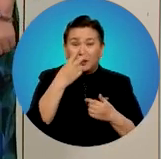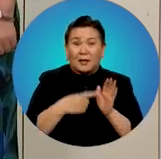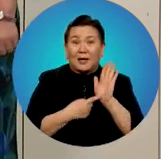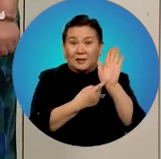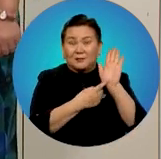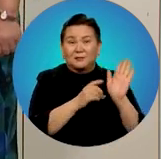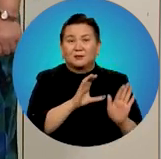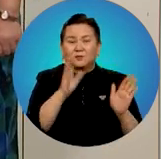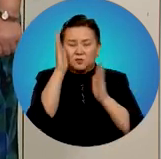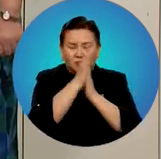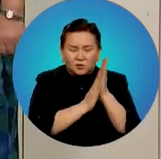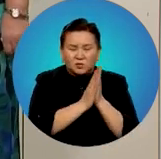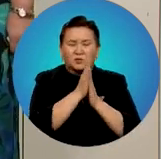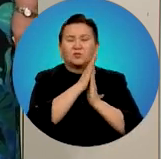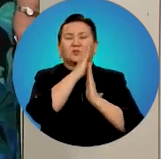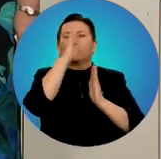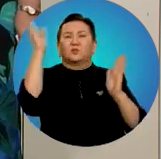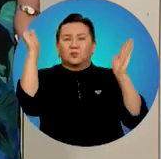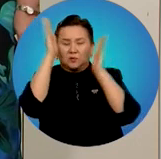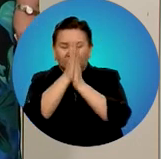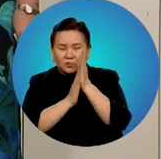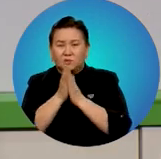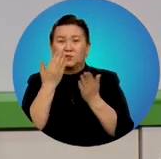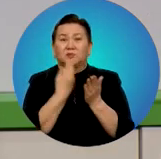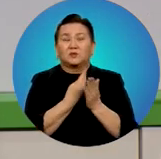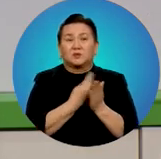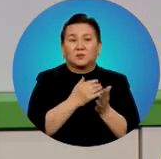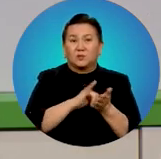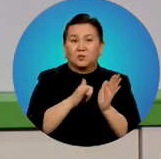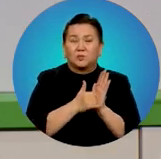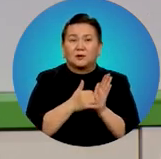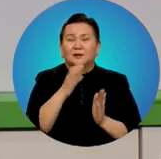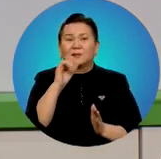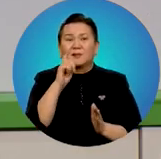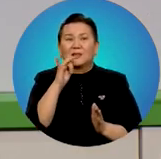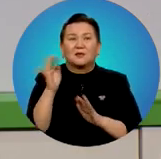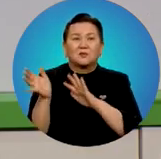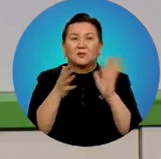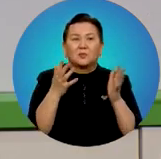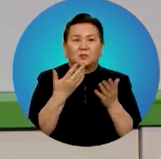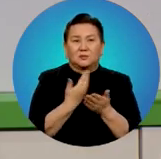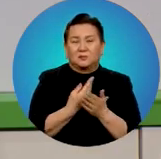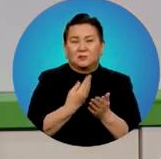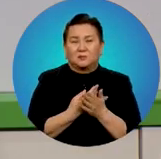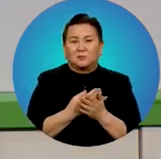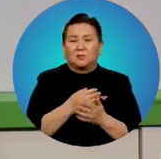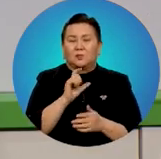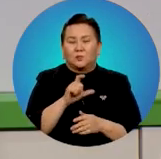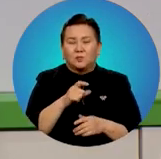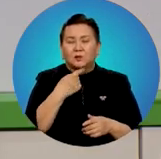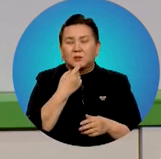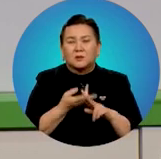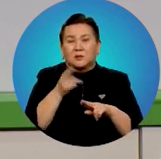өгтөө өдөржин шөнжин шилбүрдэн хөх салхи гэсэн. За салхи хүртэл тэрний одоо амьдралд бас нэлээд тийм одоо хүнд